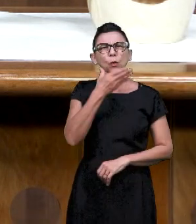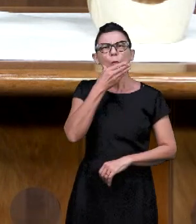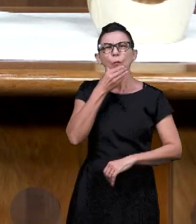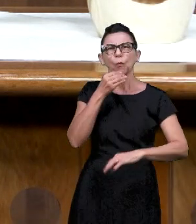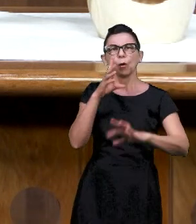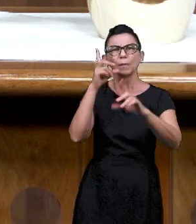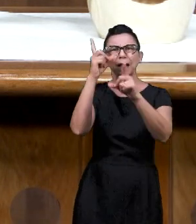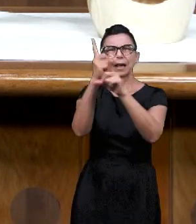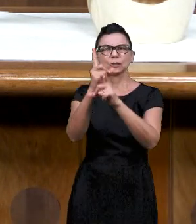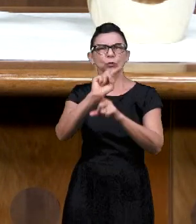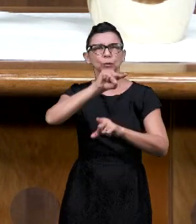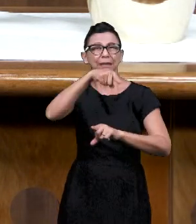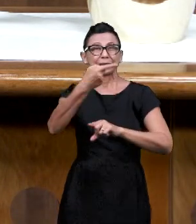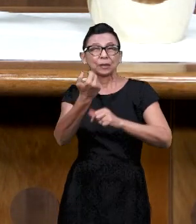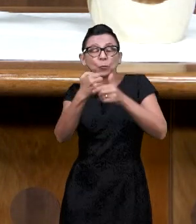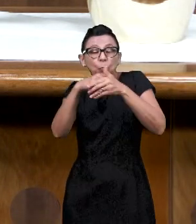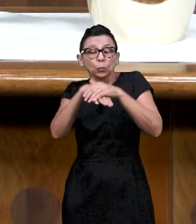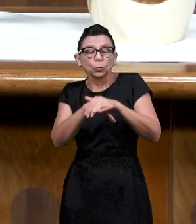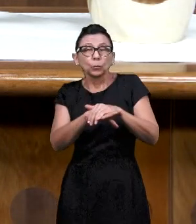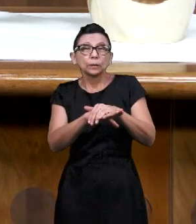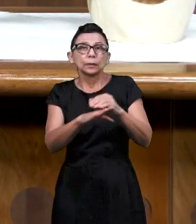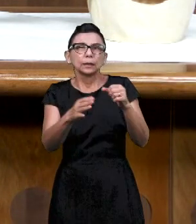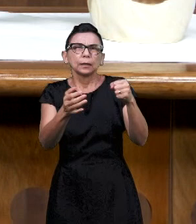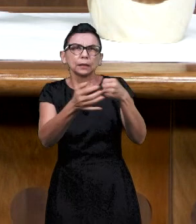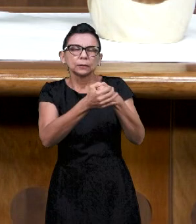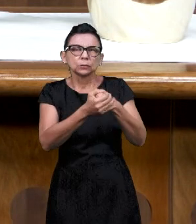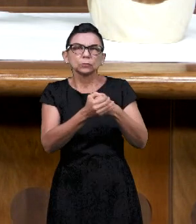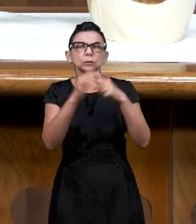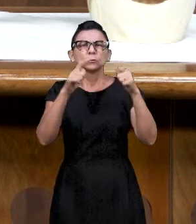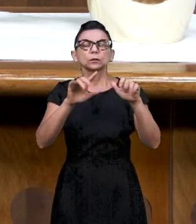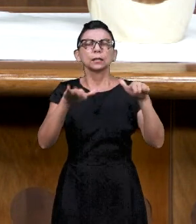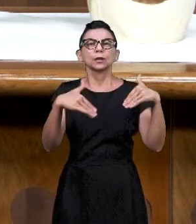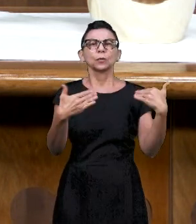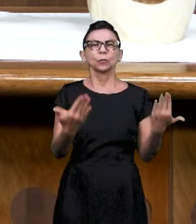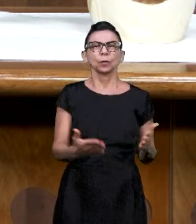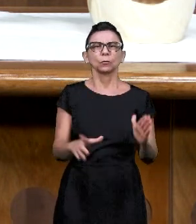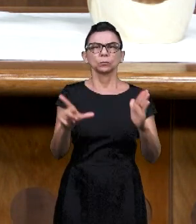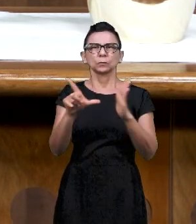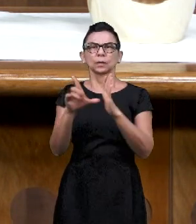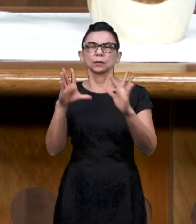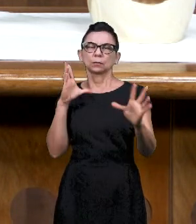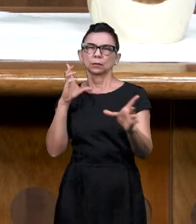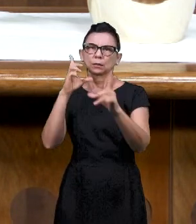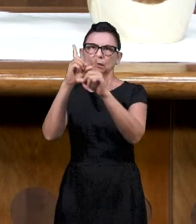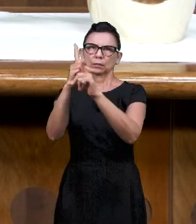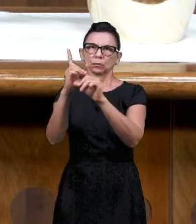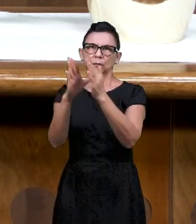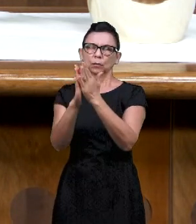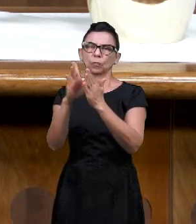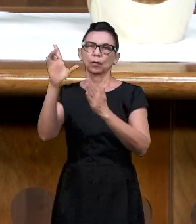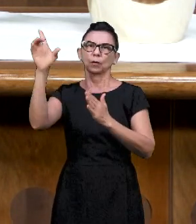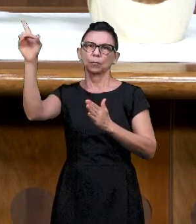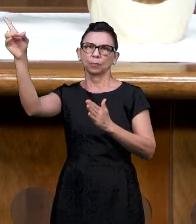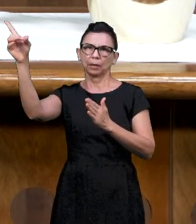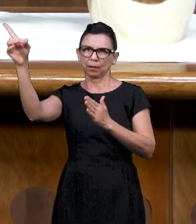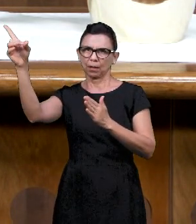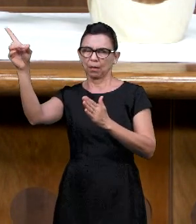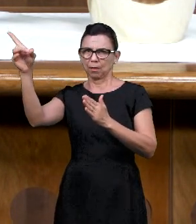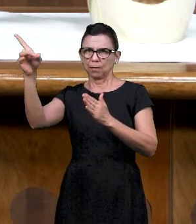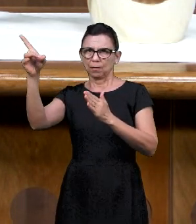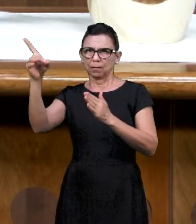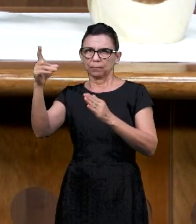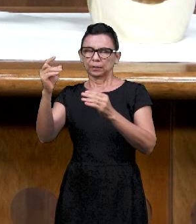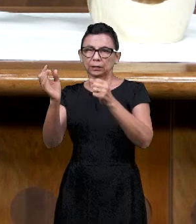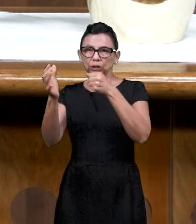la parabole et la parole. Il est caché dans un château, c'était historiquement parlant, il est caché